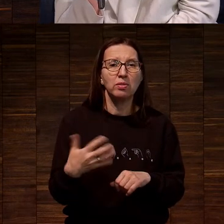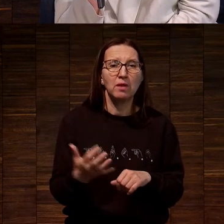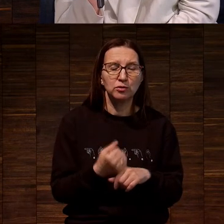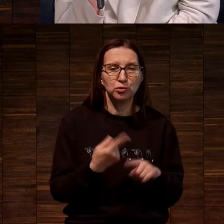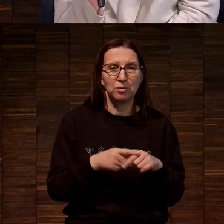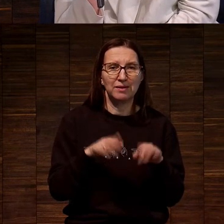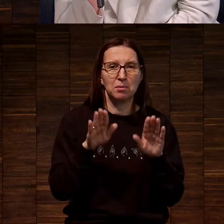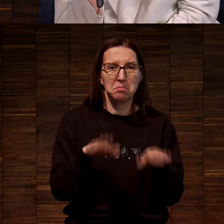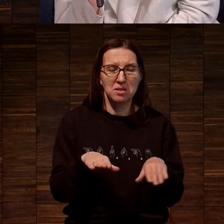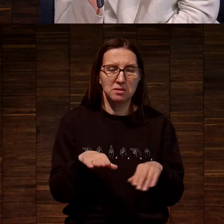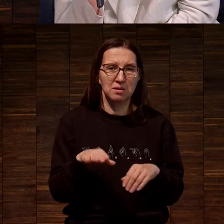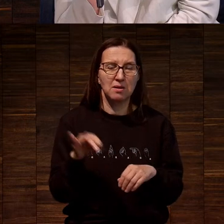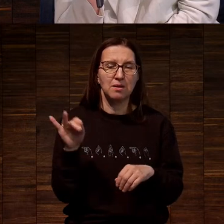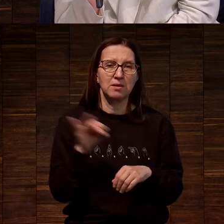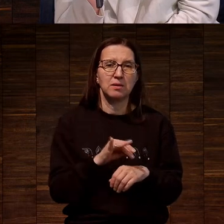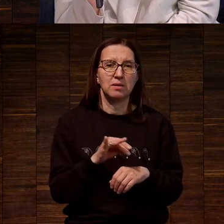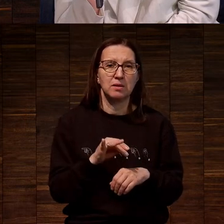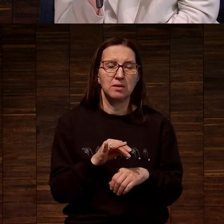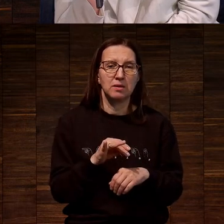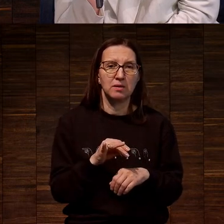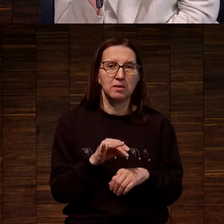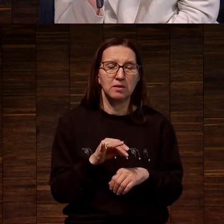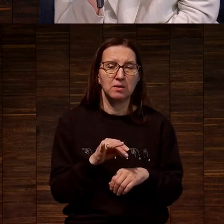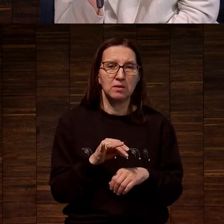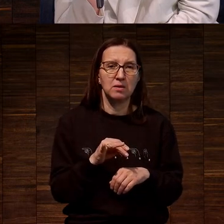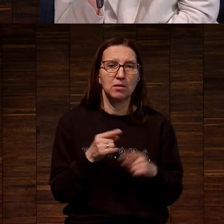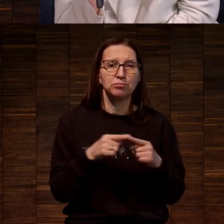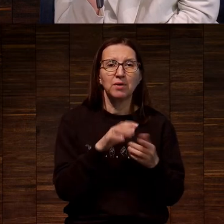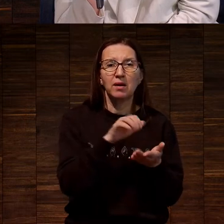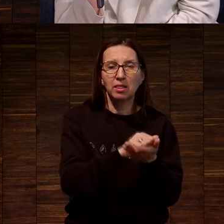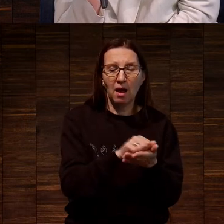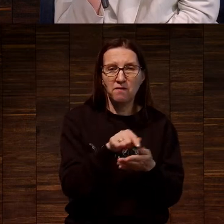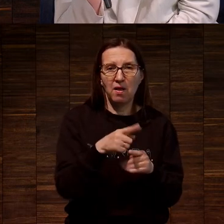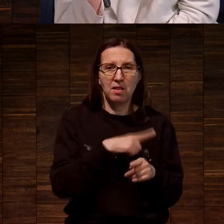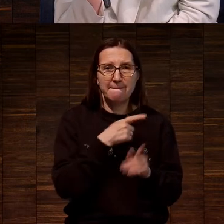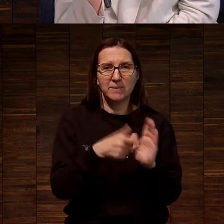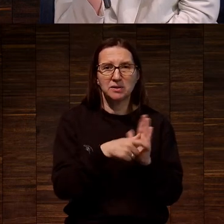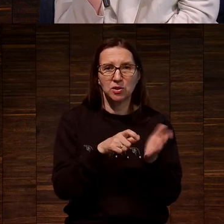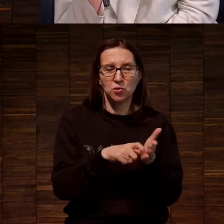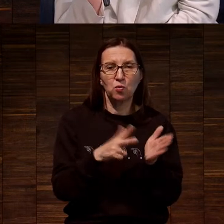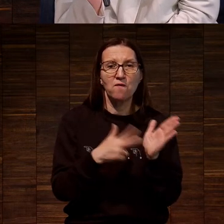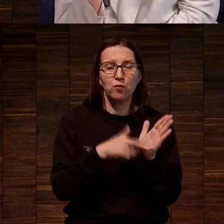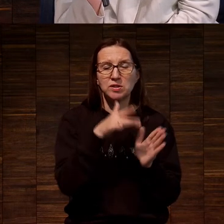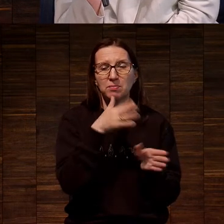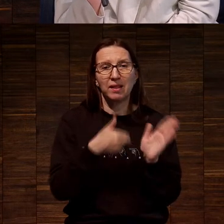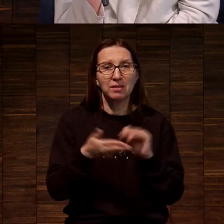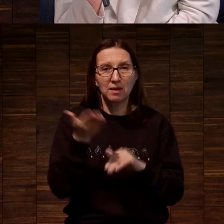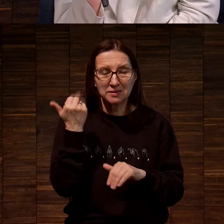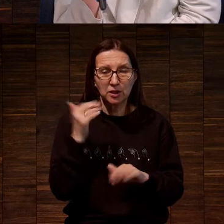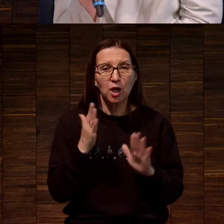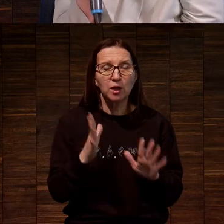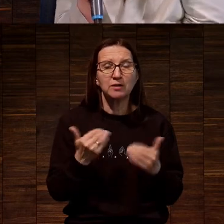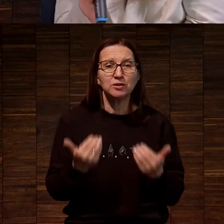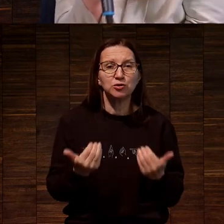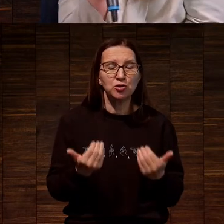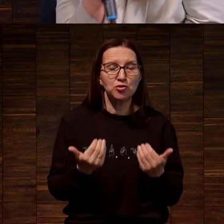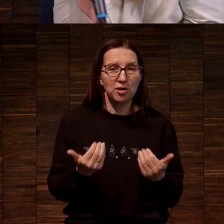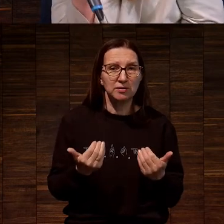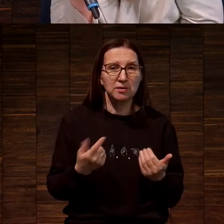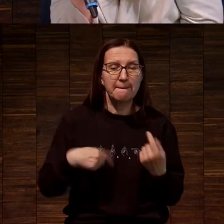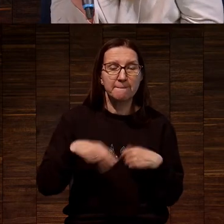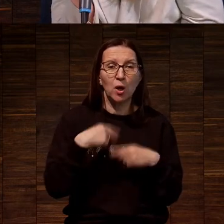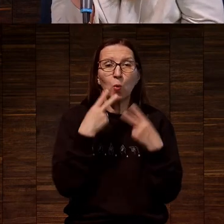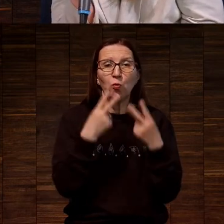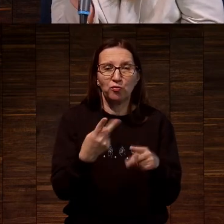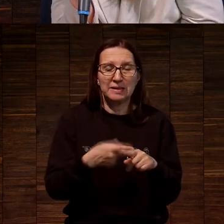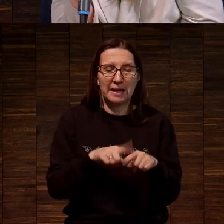это место и снял мастерскую 8 лет назад. И только сейчас мы увидели